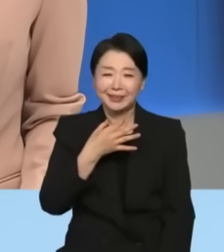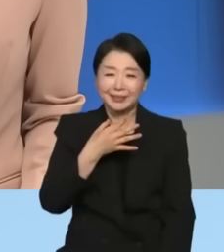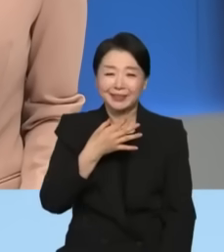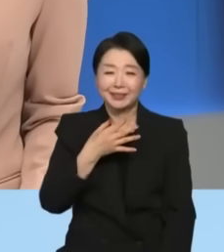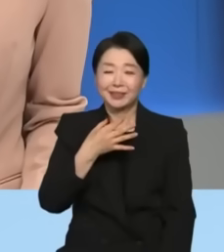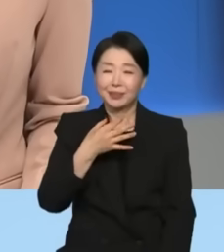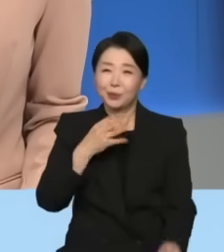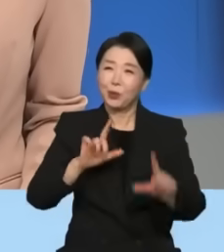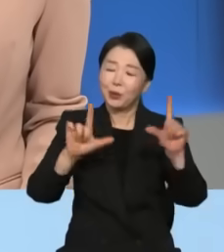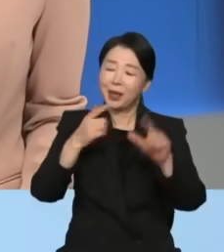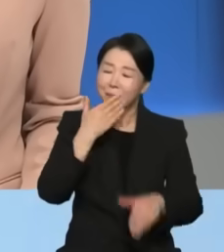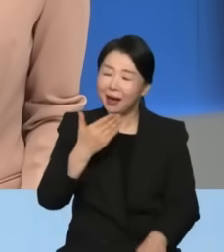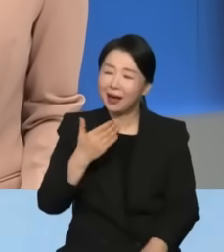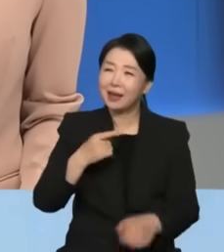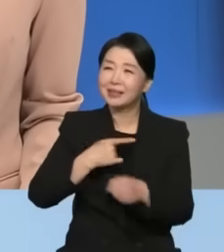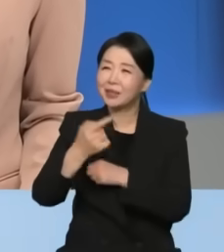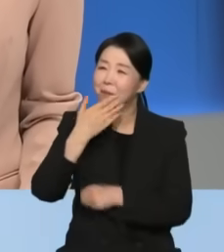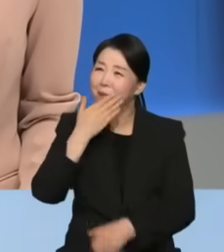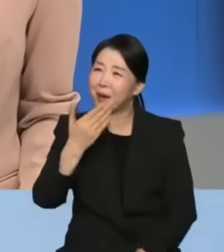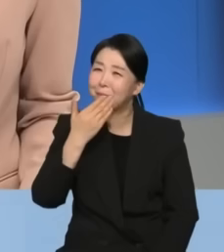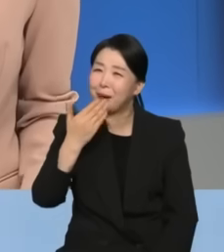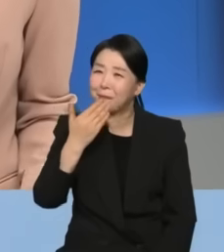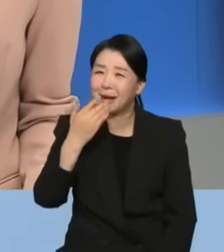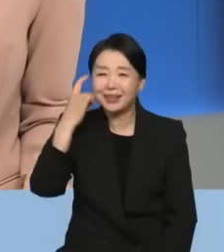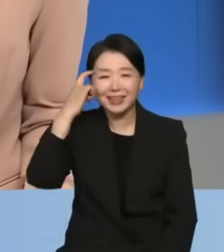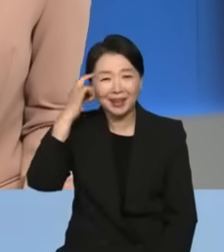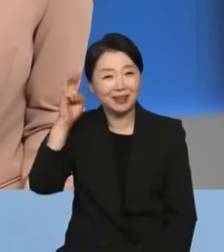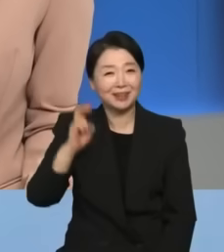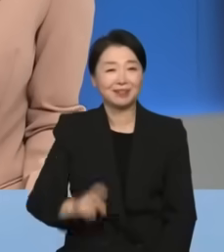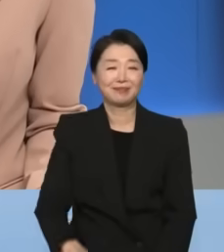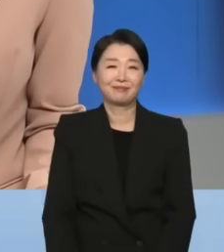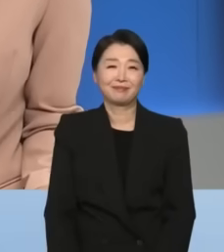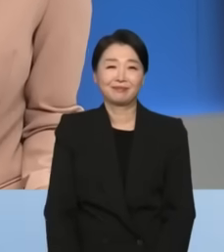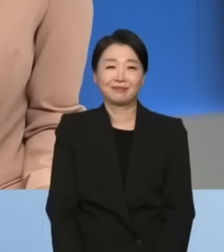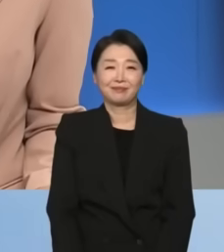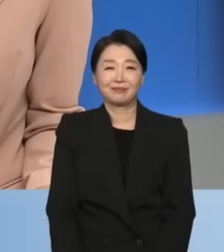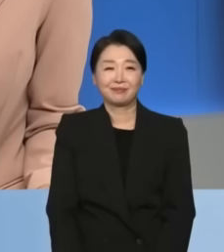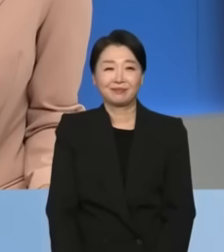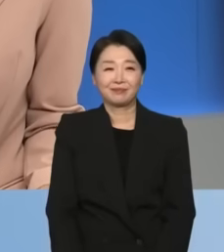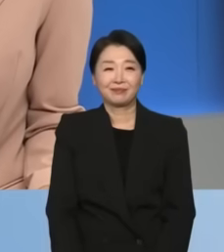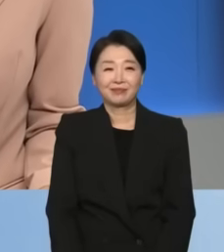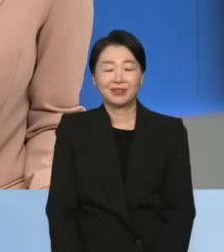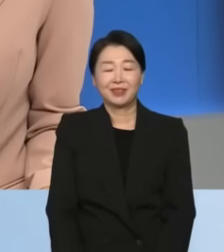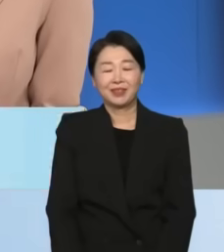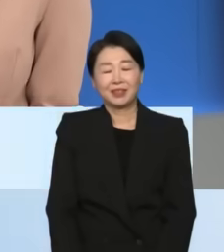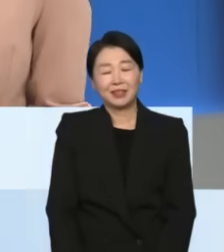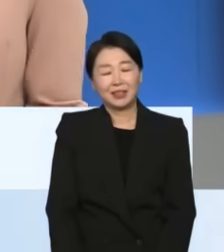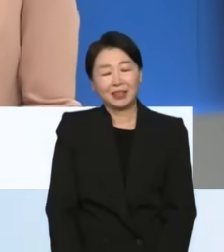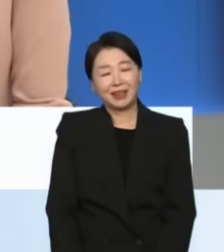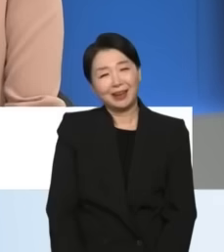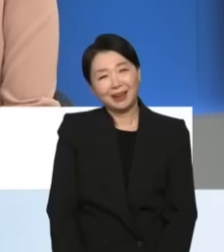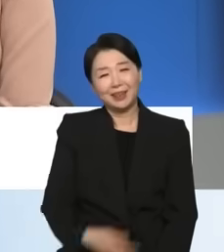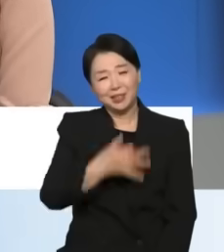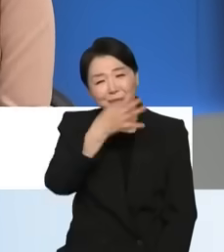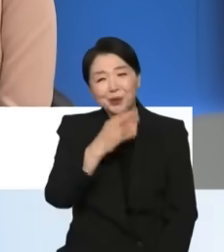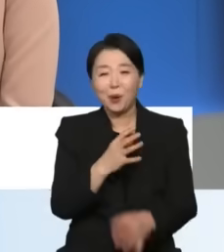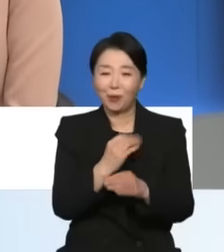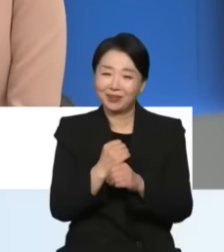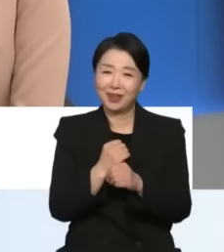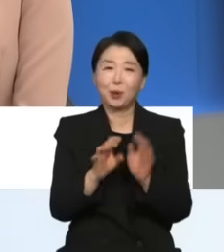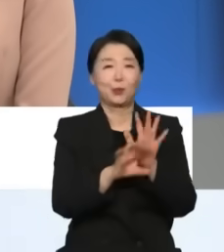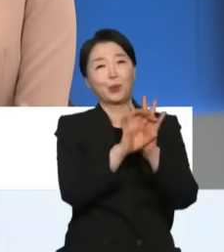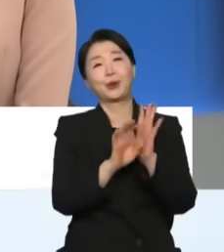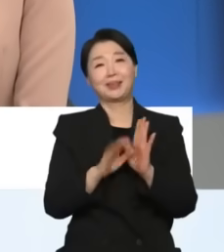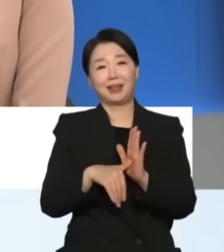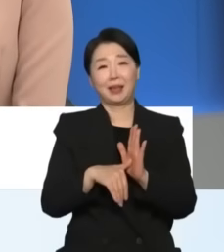올해는 가능할까? 내년에 가능할까? 네. 이런 순간도 분명 있었을 것 같거든요. 가장 큰 게 아마 코로나였을 것 같아요. 네. 역시. 저희가